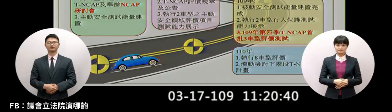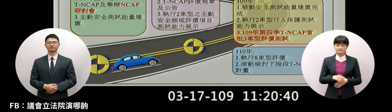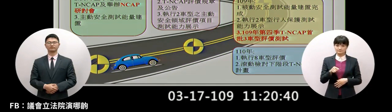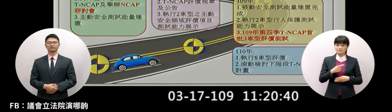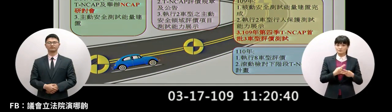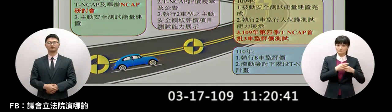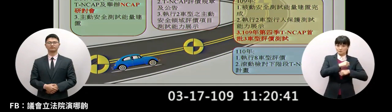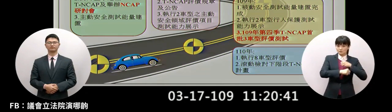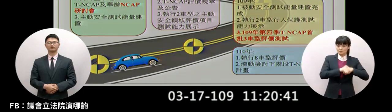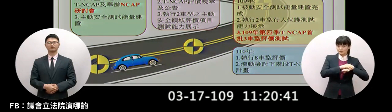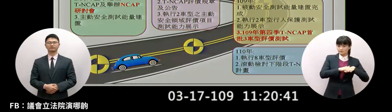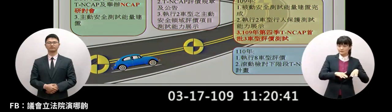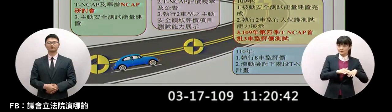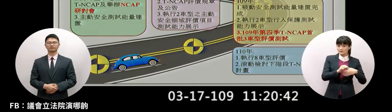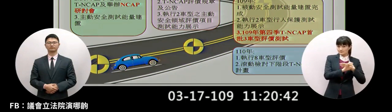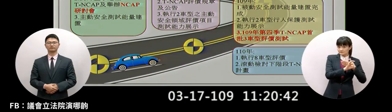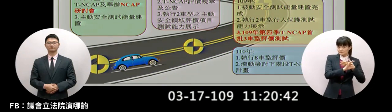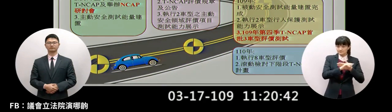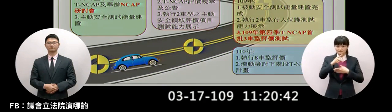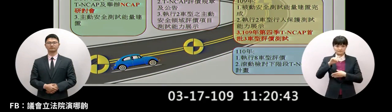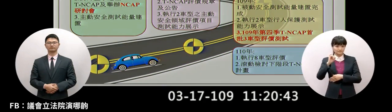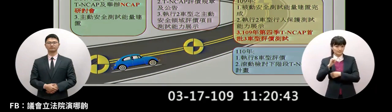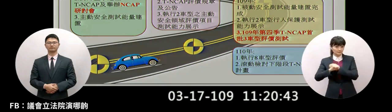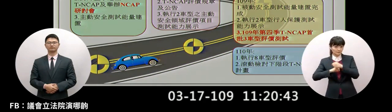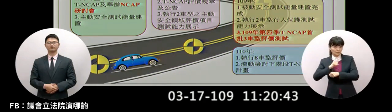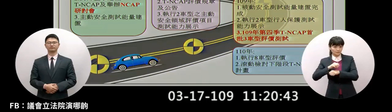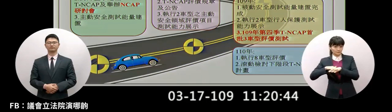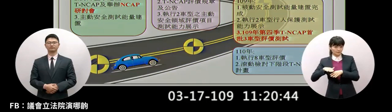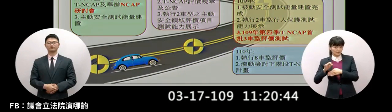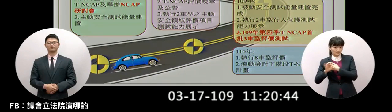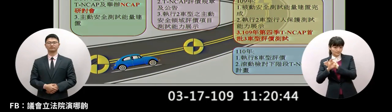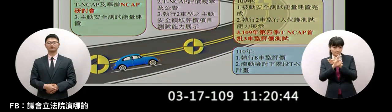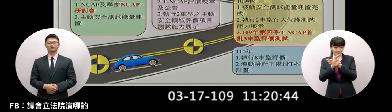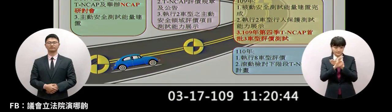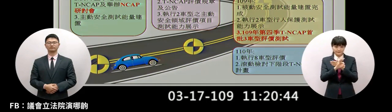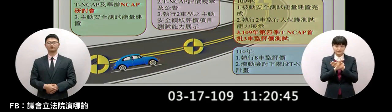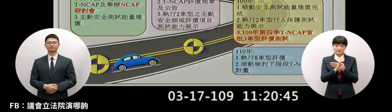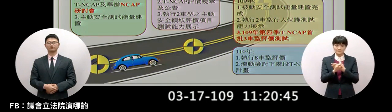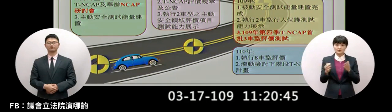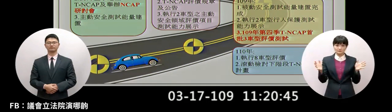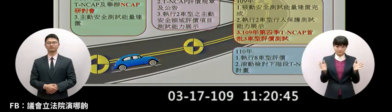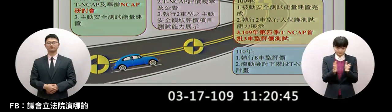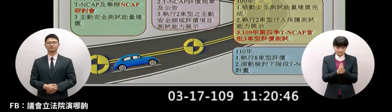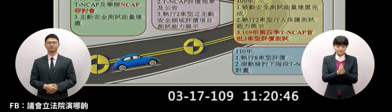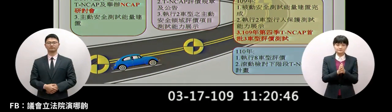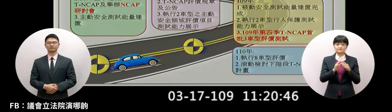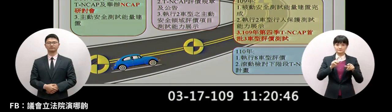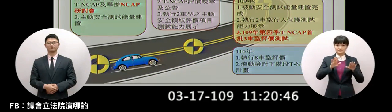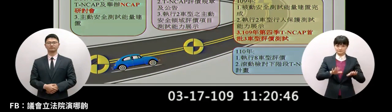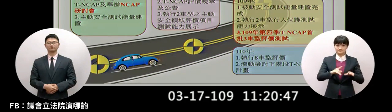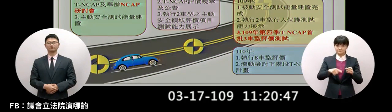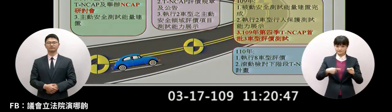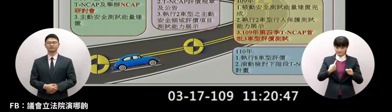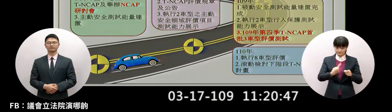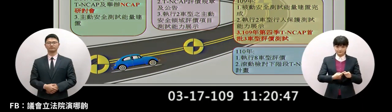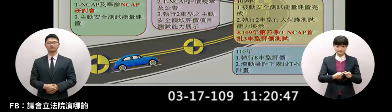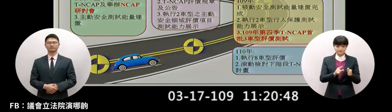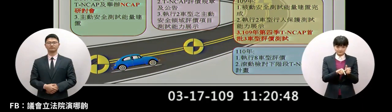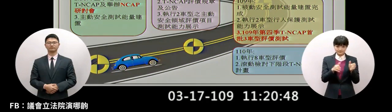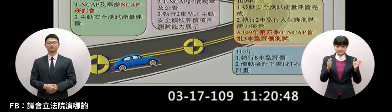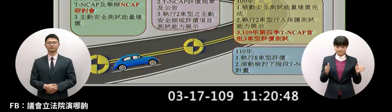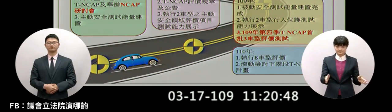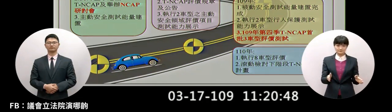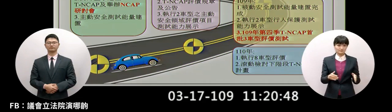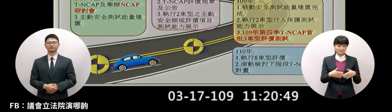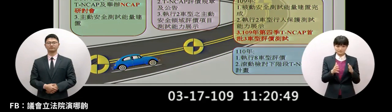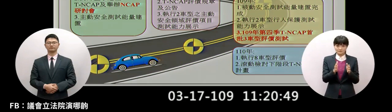主动安全的测试、被动安全的测试，理论上拢爱甲今年设备的测试，这个测试设备